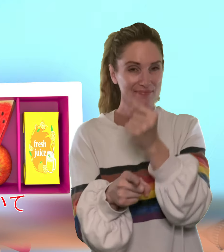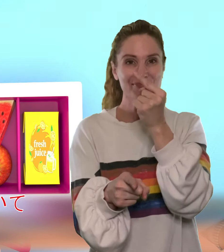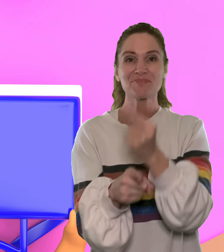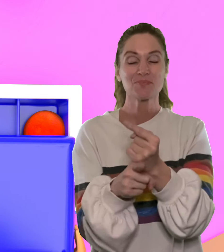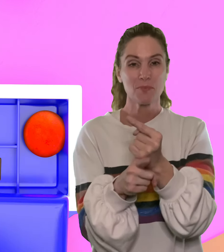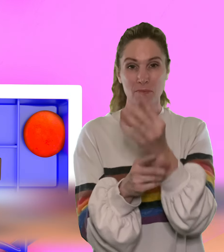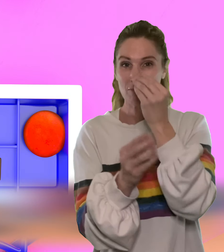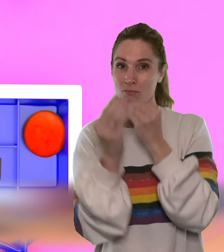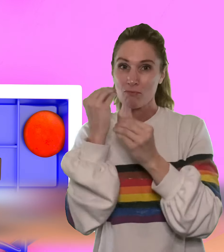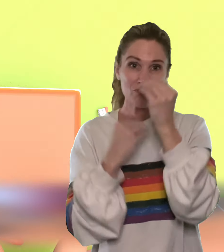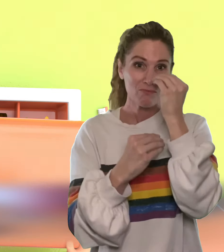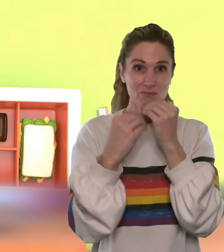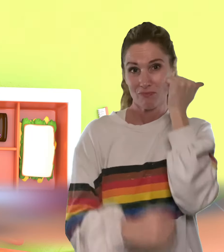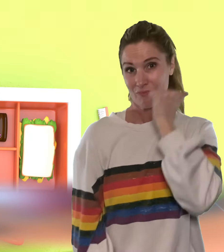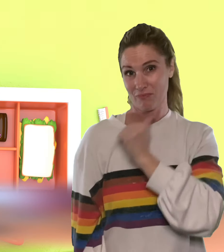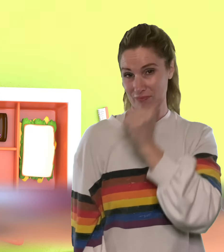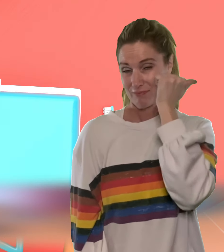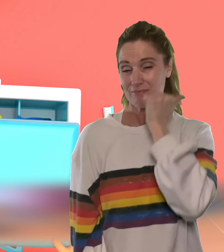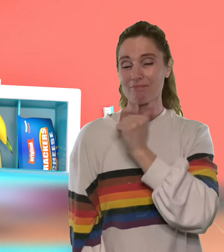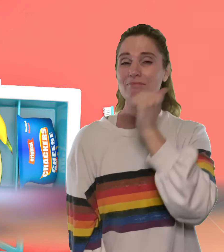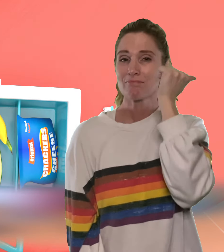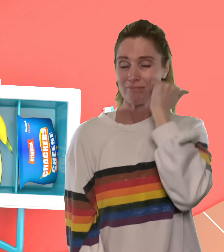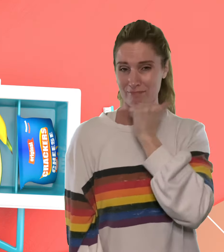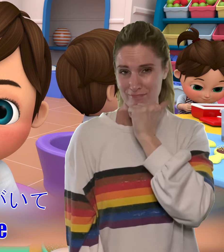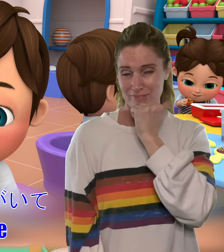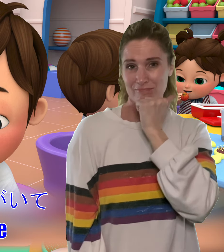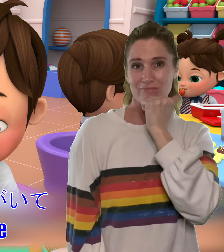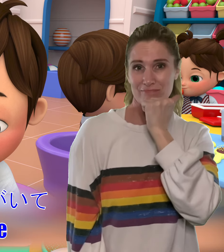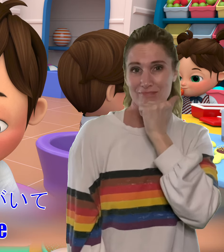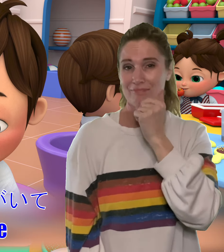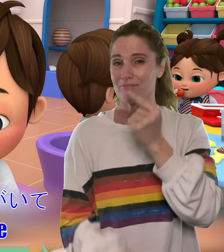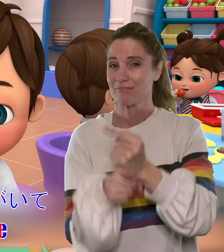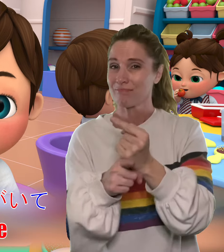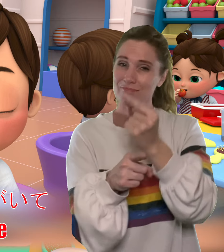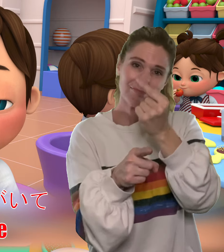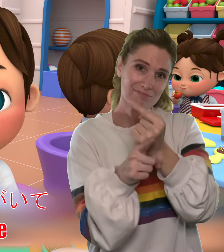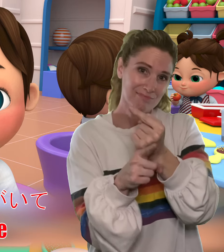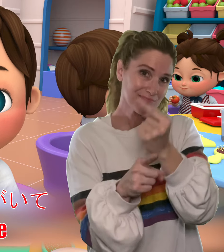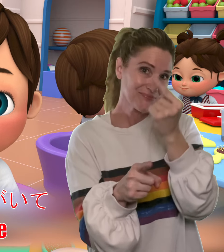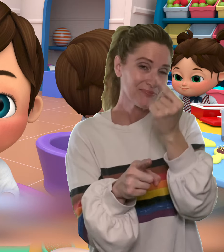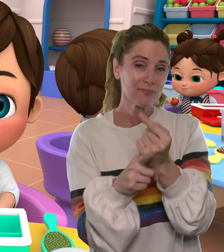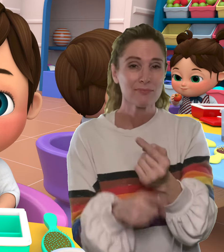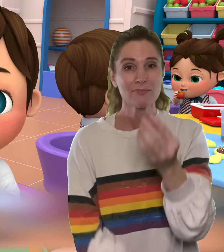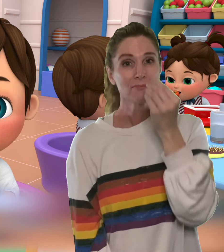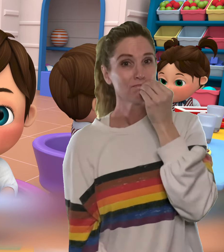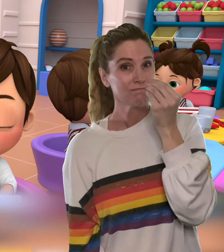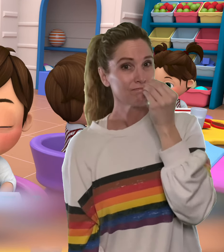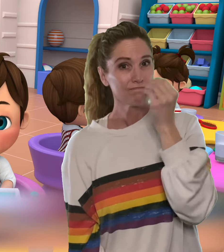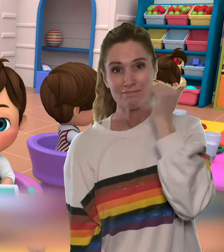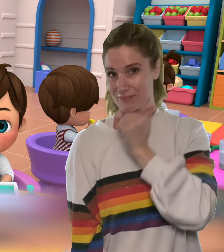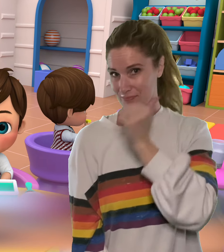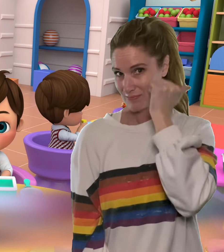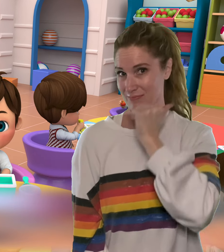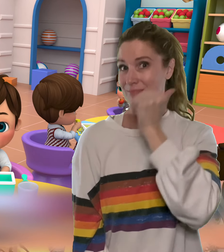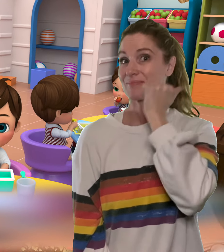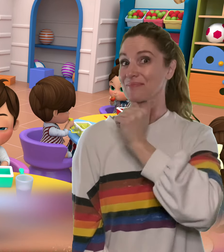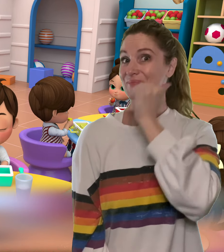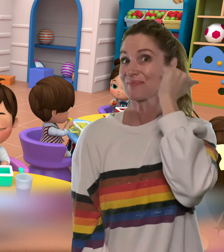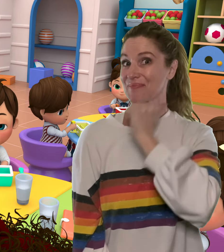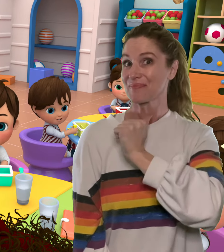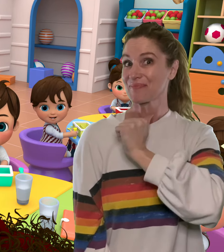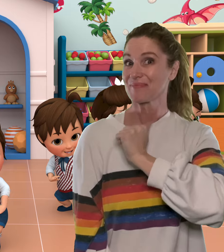食べて毎日ねちゃんとちゃんと食べて毎日